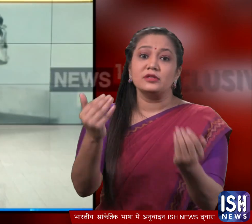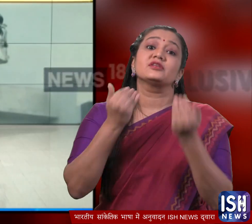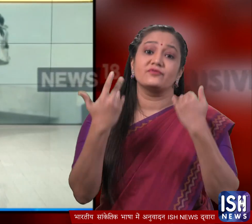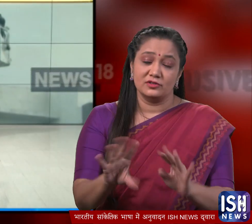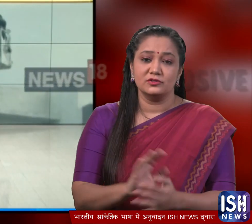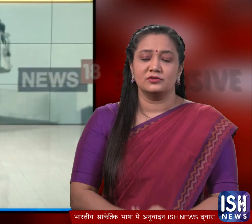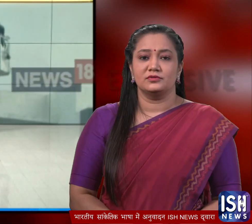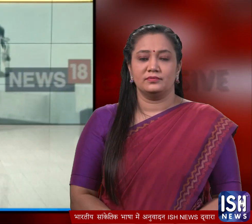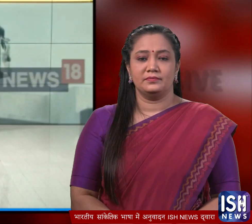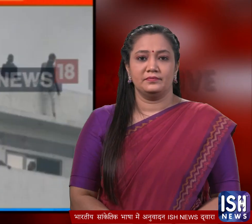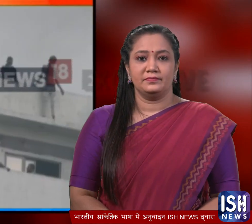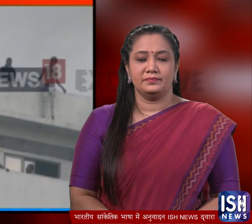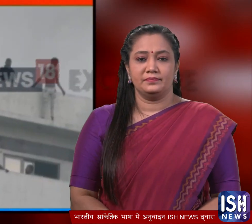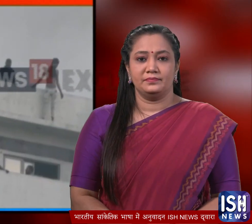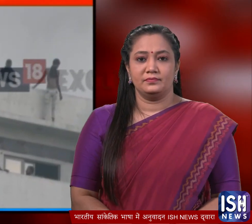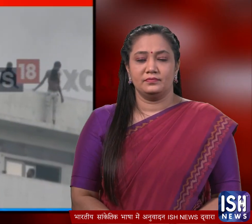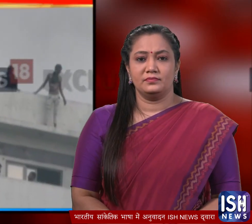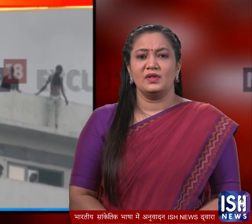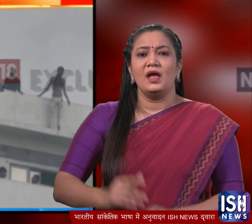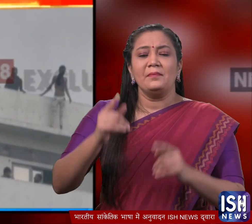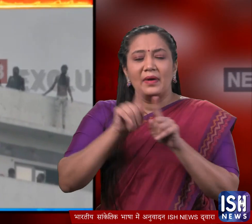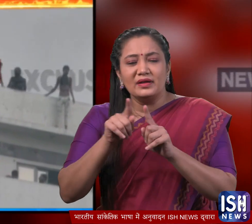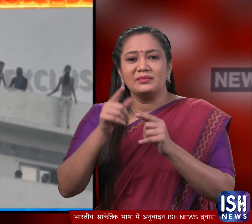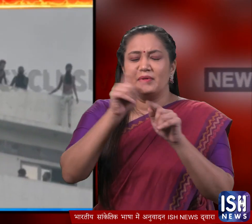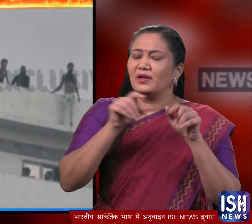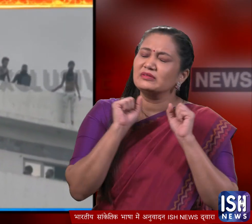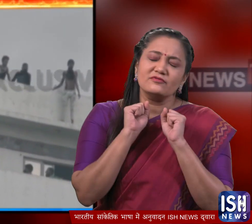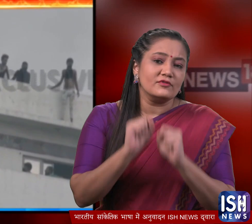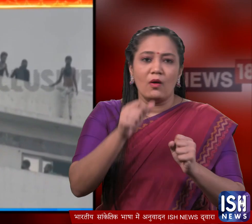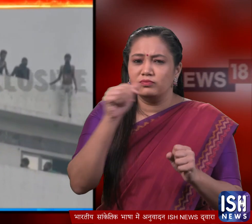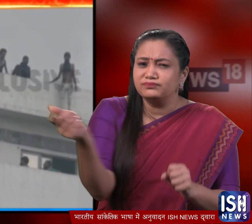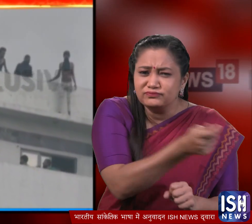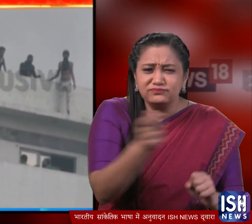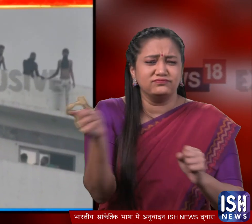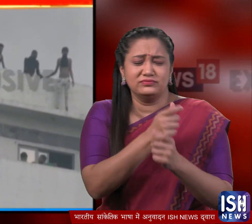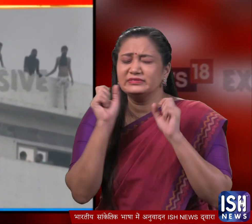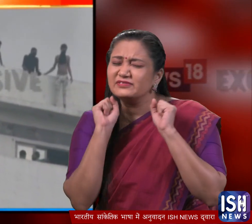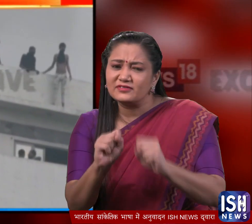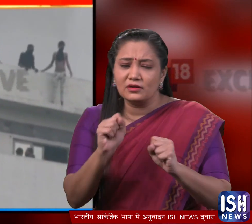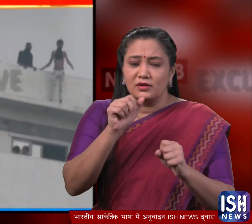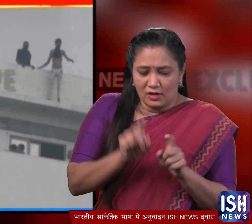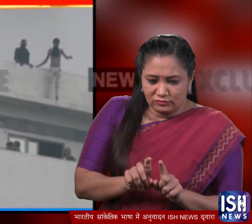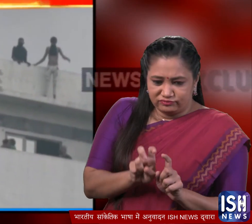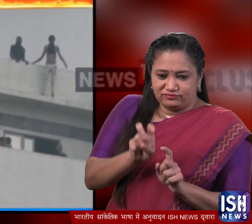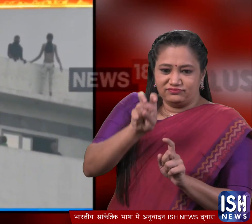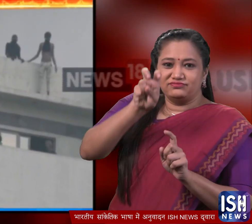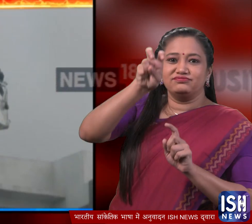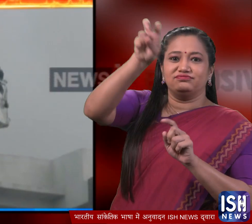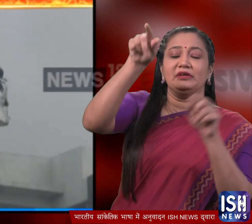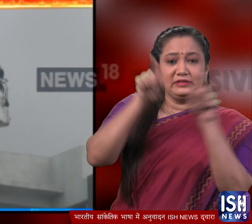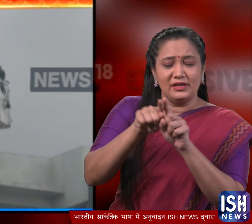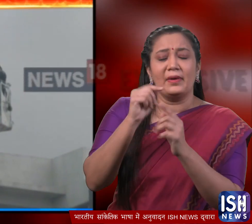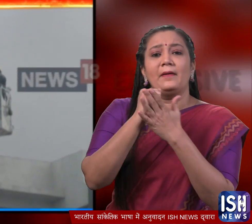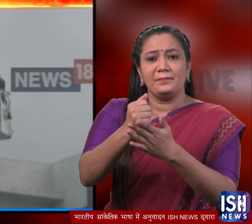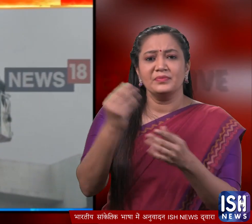लोगों को बचा लिया गया। लेकिन राहत और बचाव दल के लिए यह काम आसान नहीं रहा। इसके लिए हाइड्रोलिक लिफ्ट की मदद ली गई।